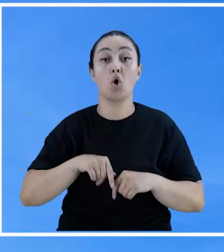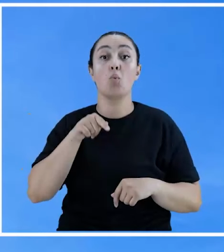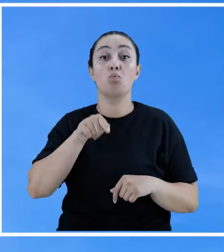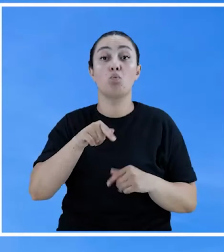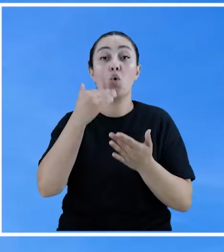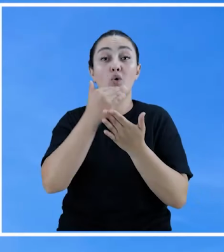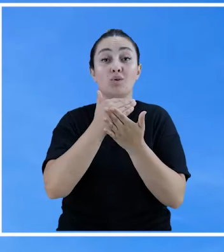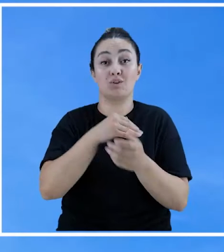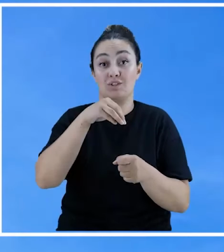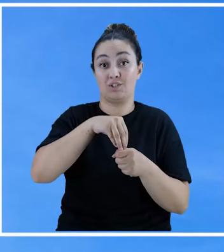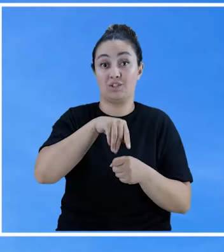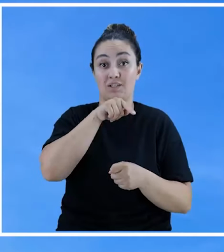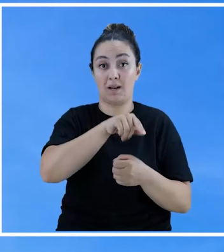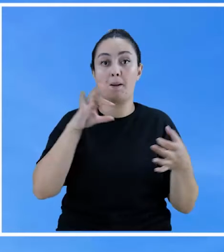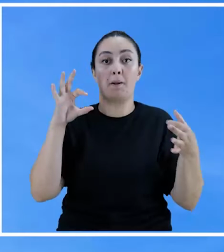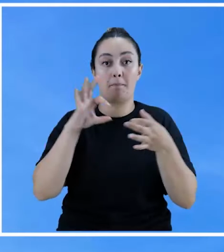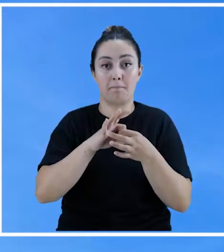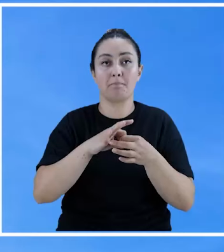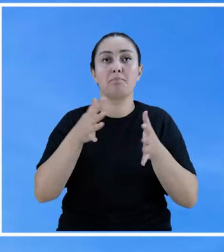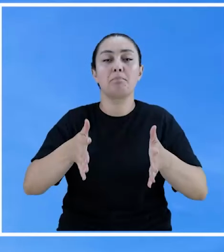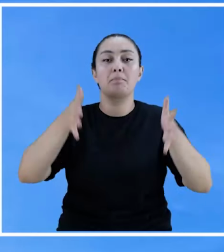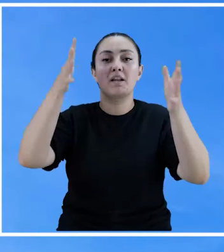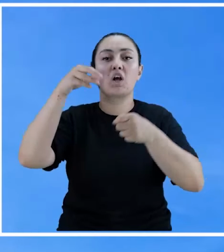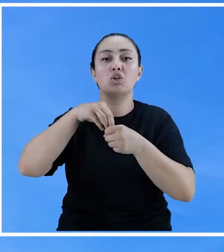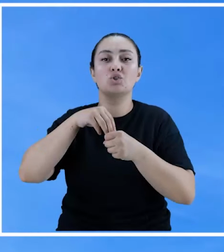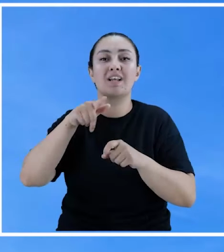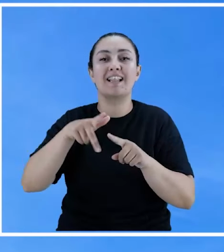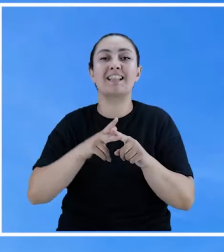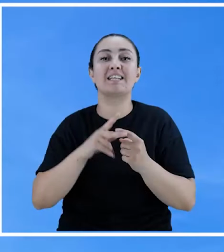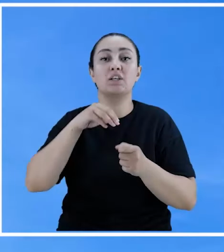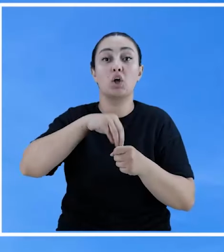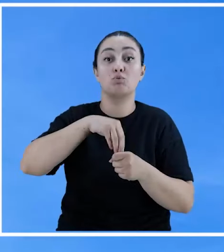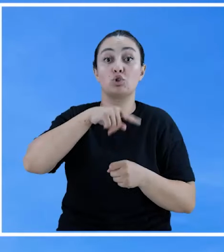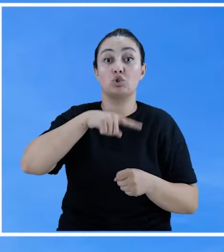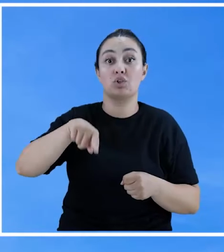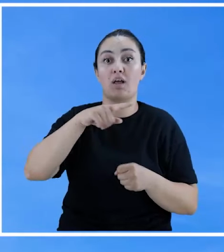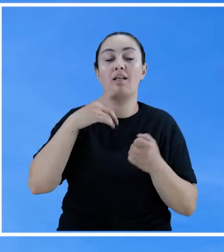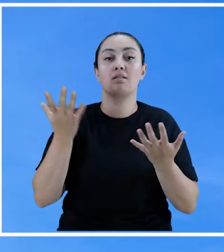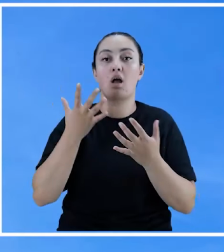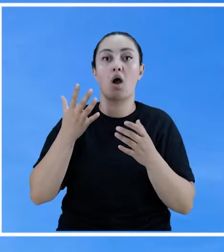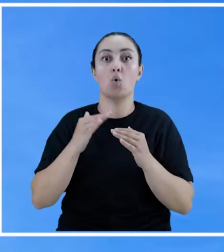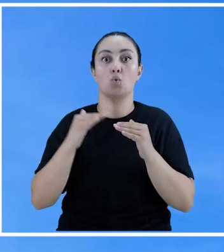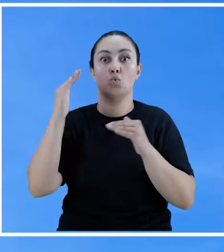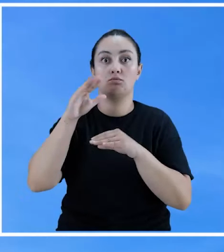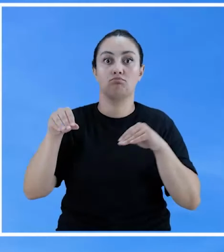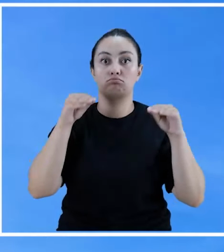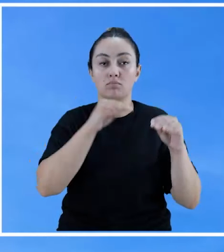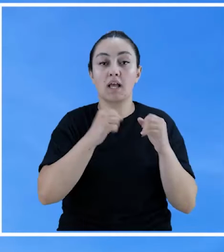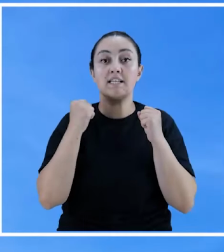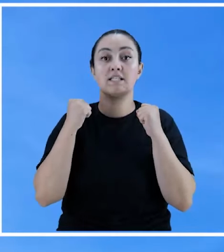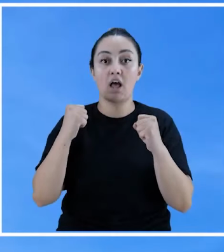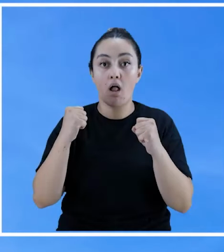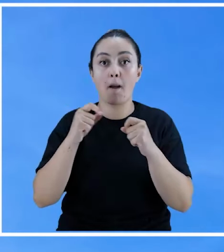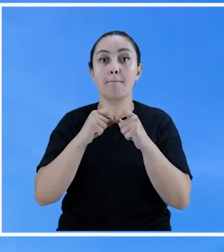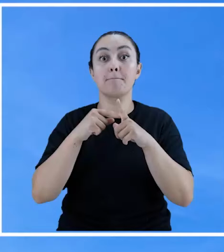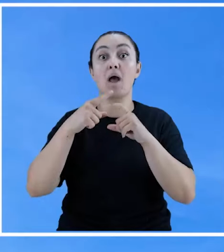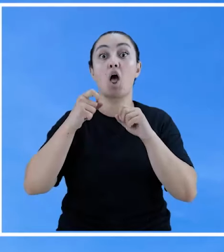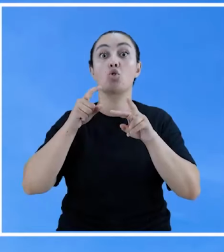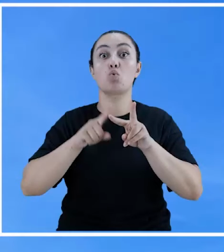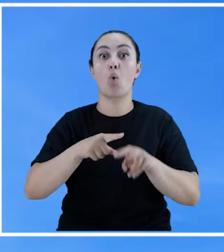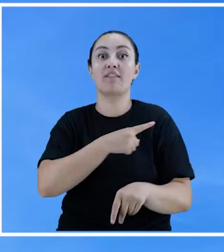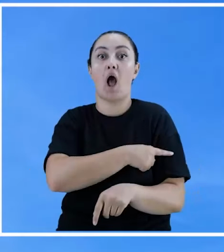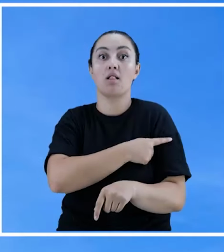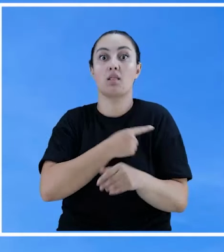deprem yönetmeliklerine bağlı olarak yapılan mevcut binalar tasarımsal olarak daha taşıyıcılığı yüksek, mukavemeti yüksek,